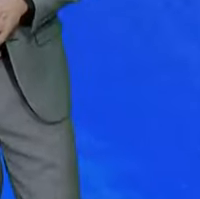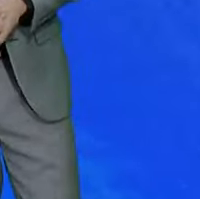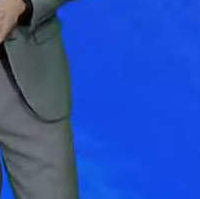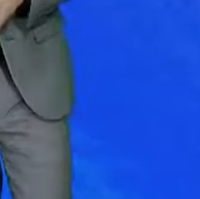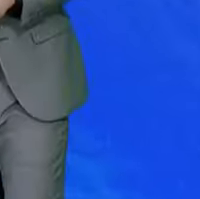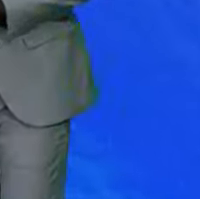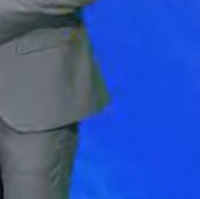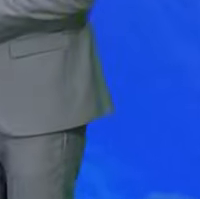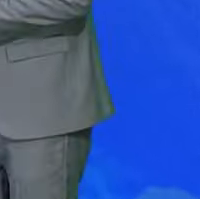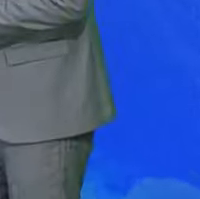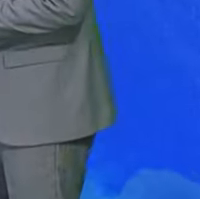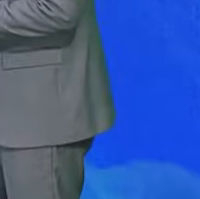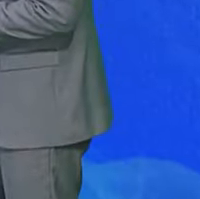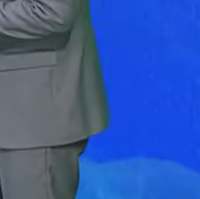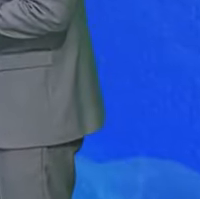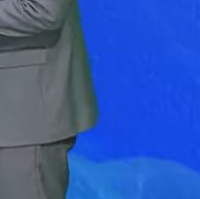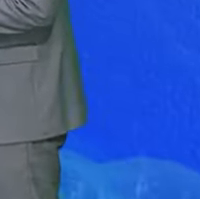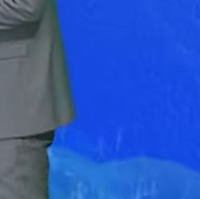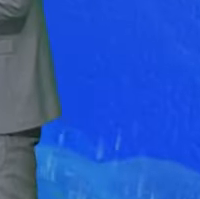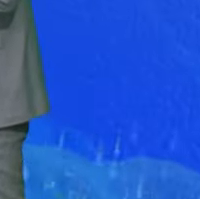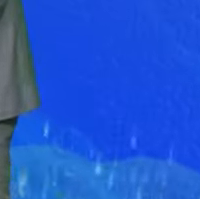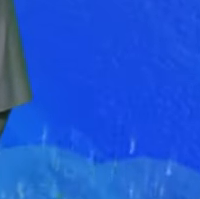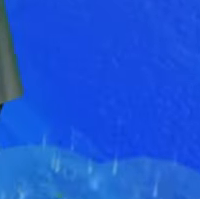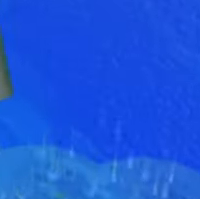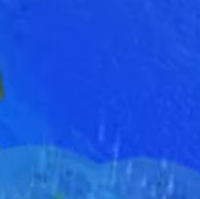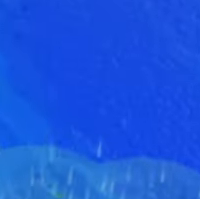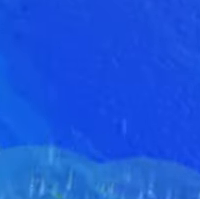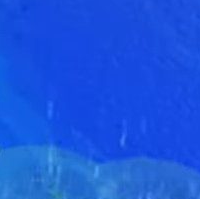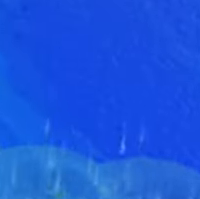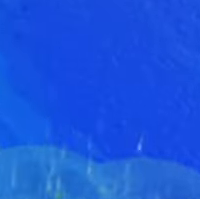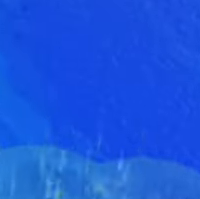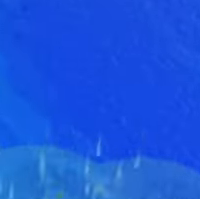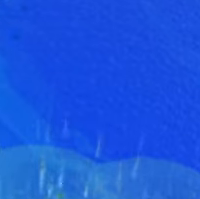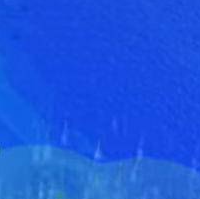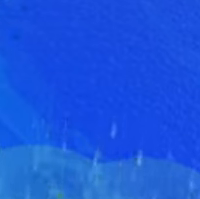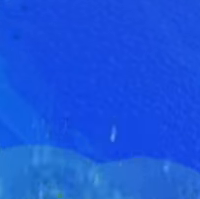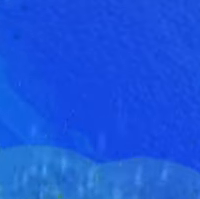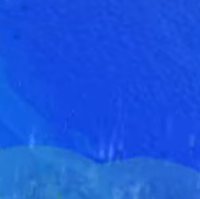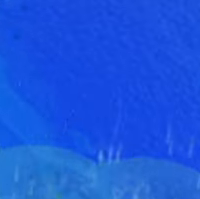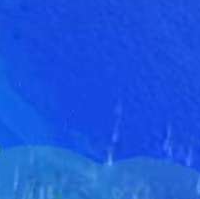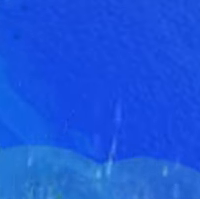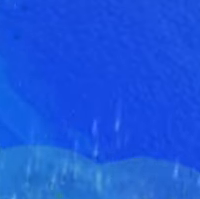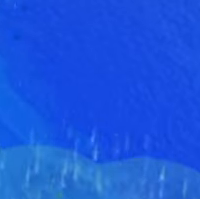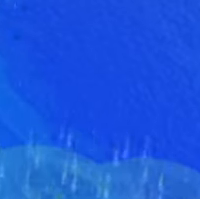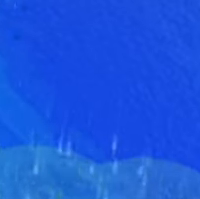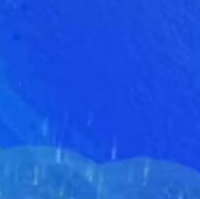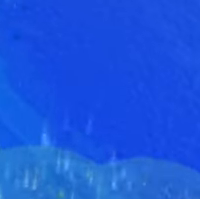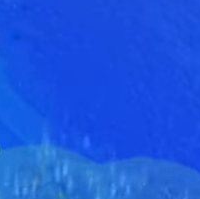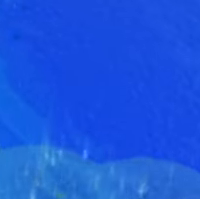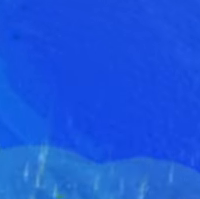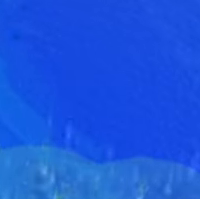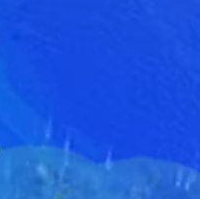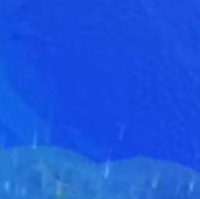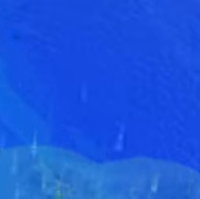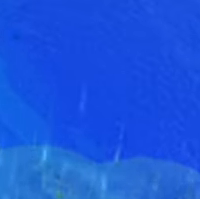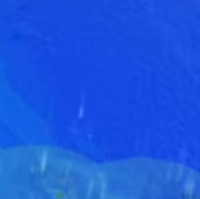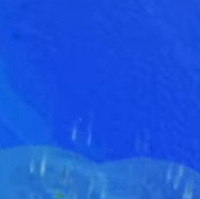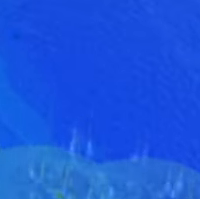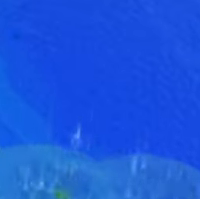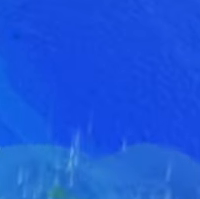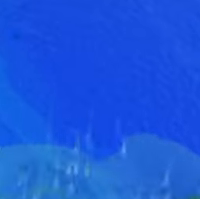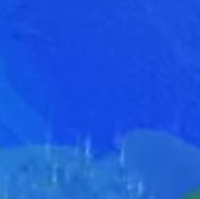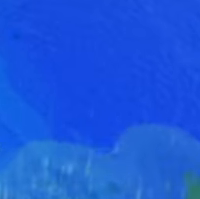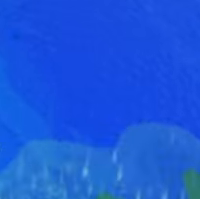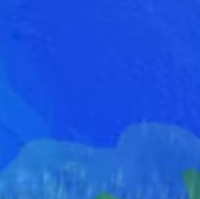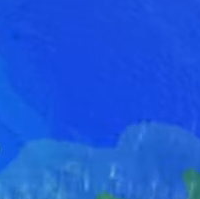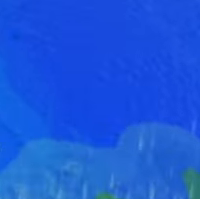para bukas, sa Mindanao, tanghali magsisimula ang mga pag-ulan sa ilang lugar sa Sokcharjen, Lanao Provinces at Zamboanga Peninsula.